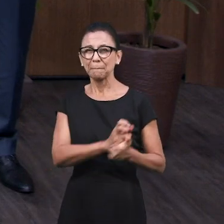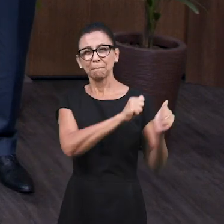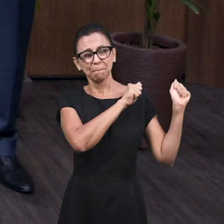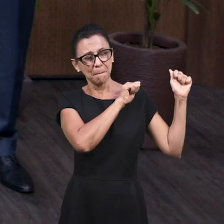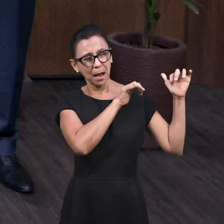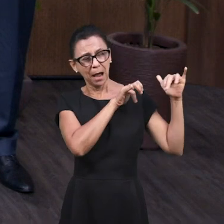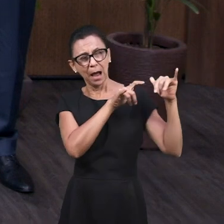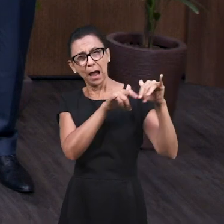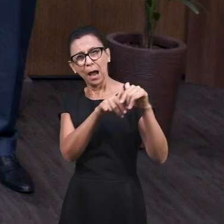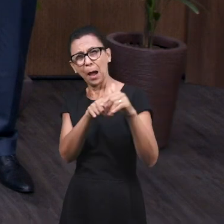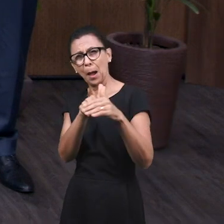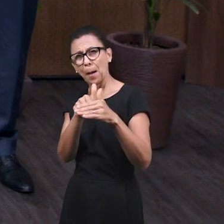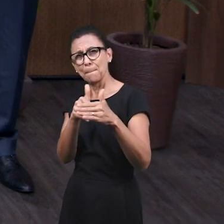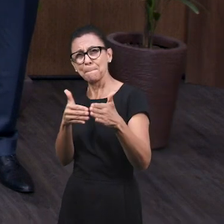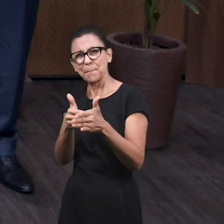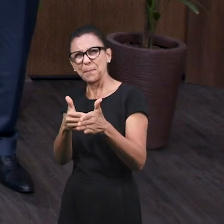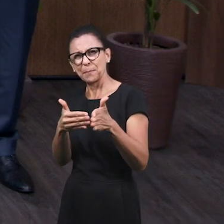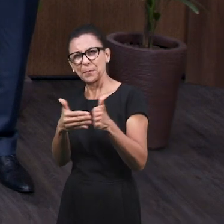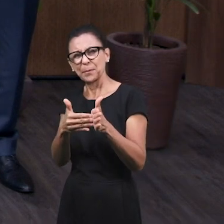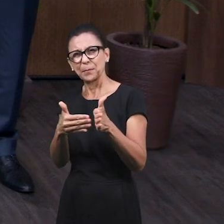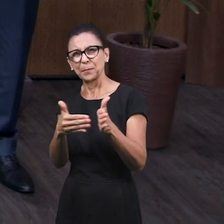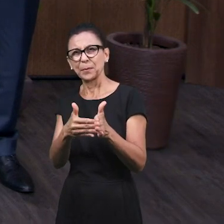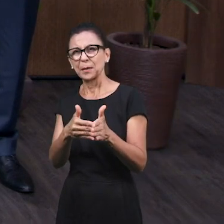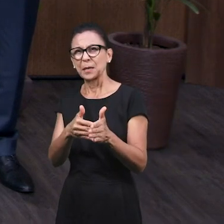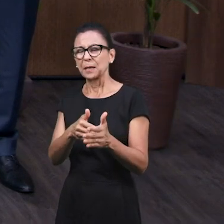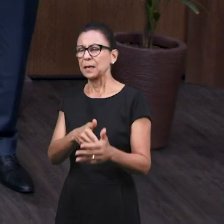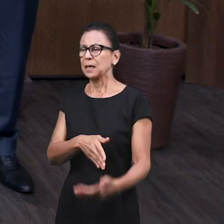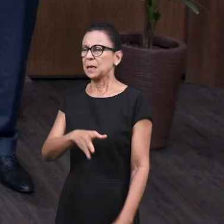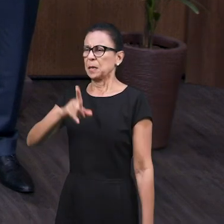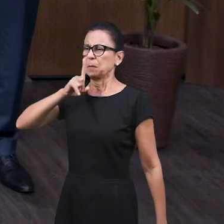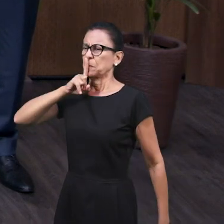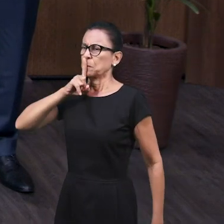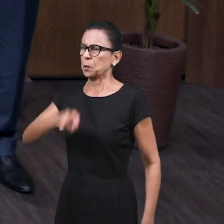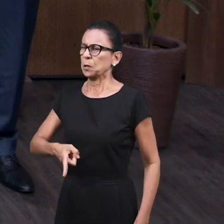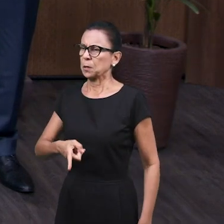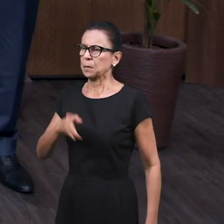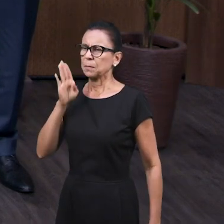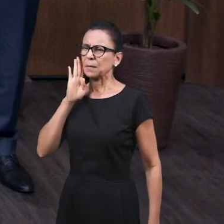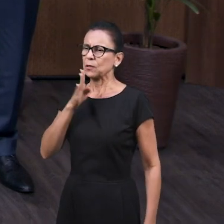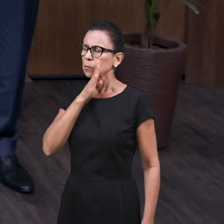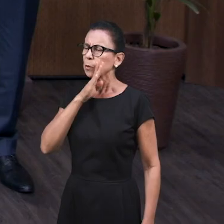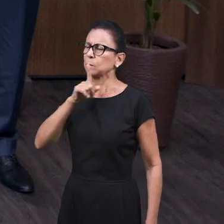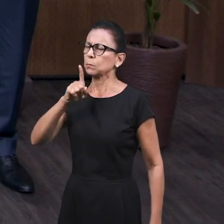pour que l'aveugle se taise et n'arrive pas à Jésus,